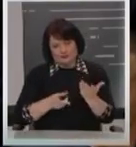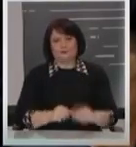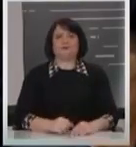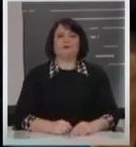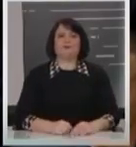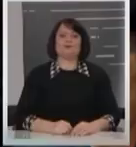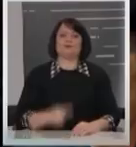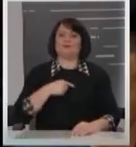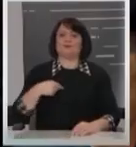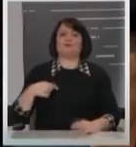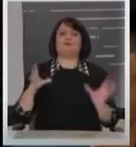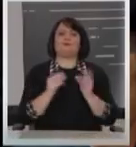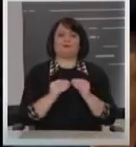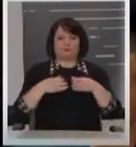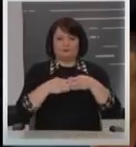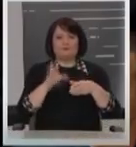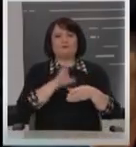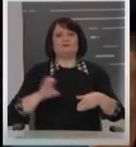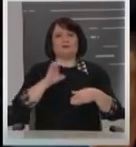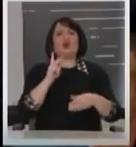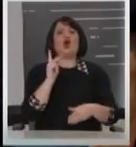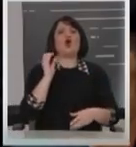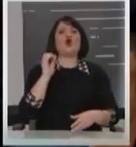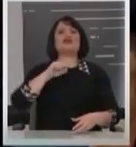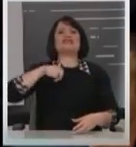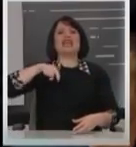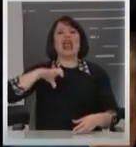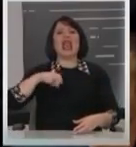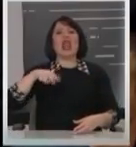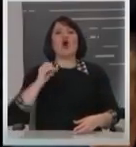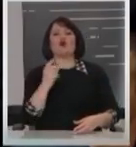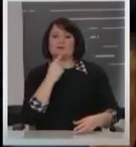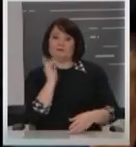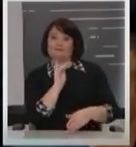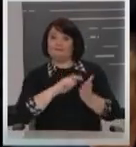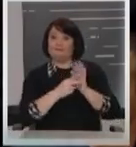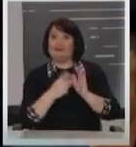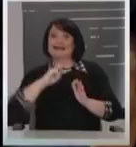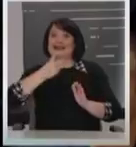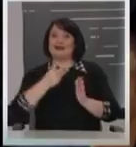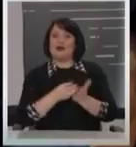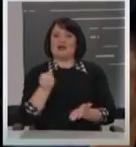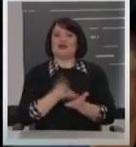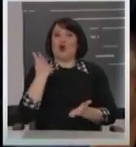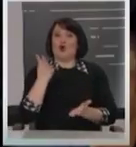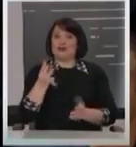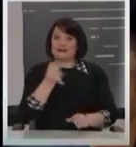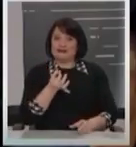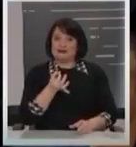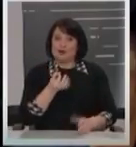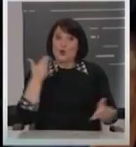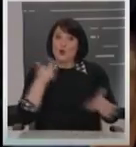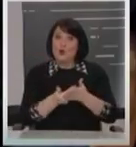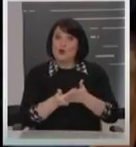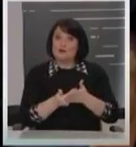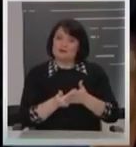Ο επικεφαλής του κλιμακίου της Κομισιόν, Κοστέλο, προειδοποίησε ότι η τρίτη αξιολόγηση δεν θα τελειώσει